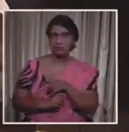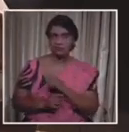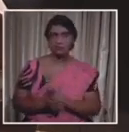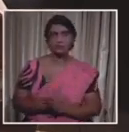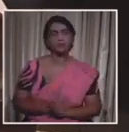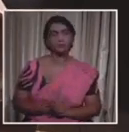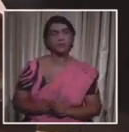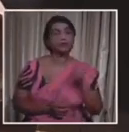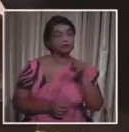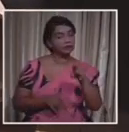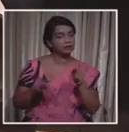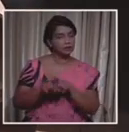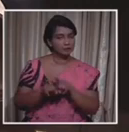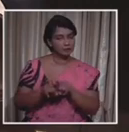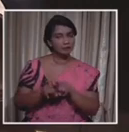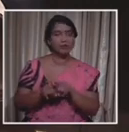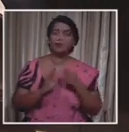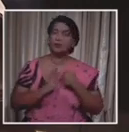ඒ අනුව